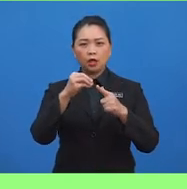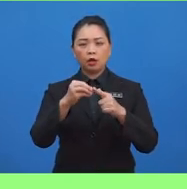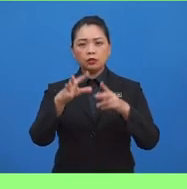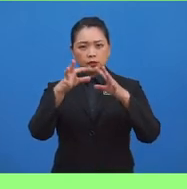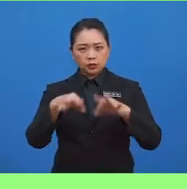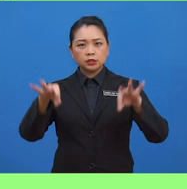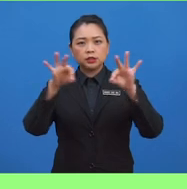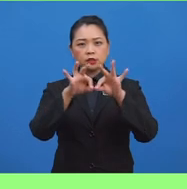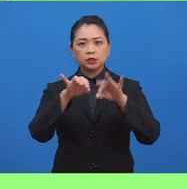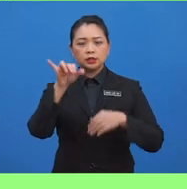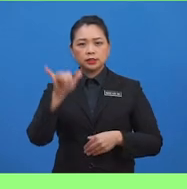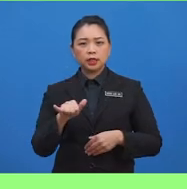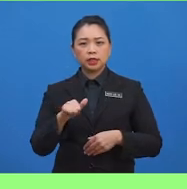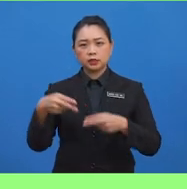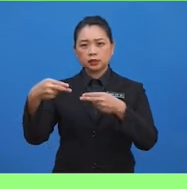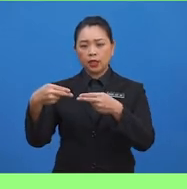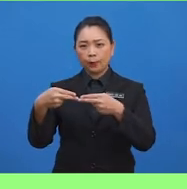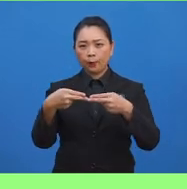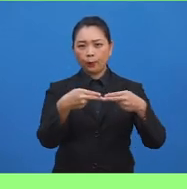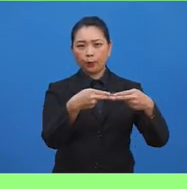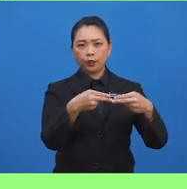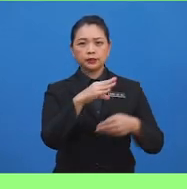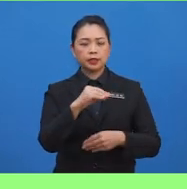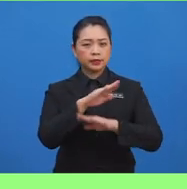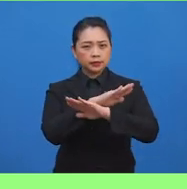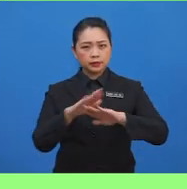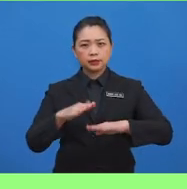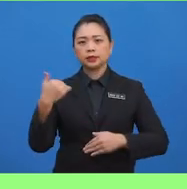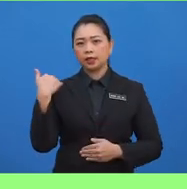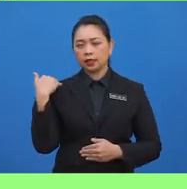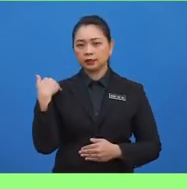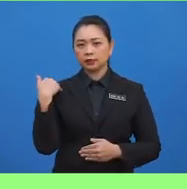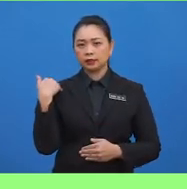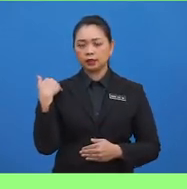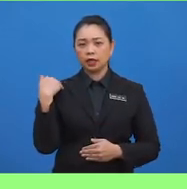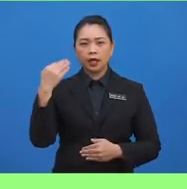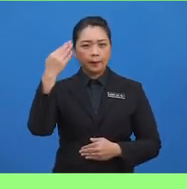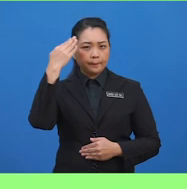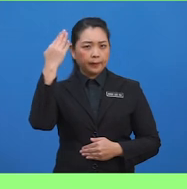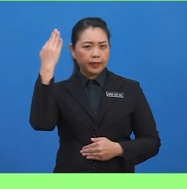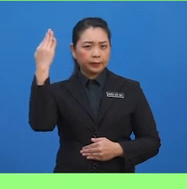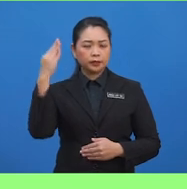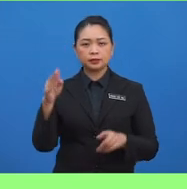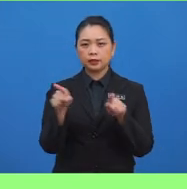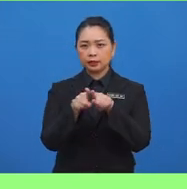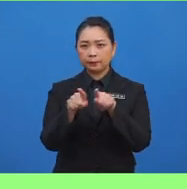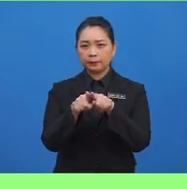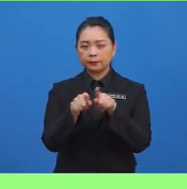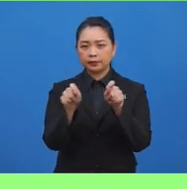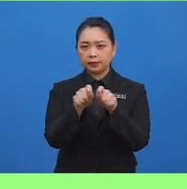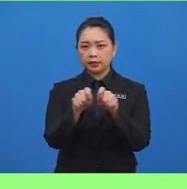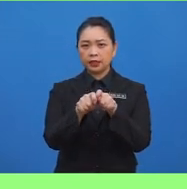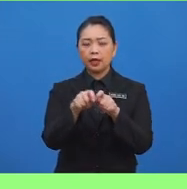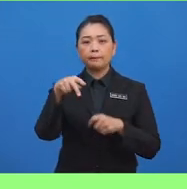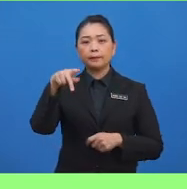bersambungan dan tidak mempunyai pembayang maksud seperti itu di